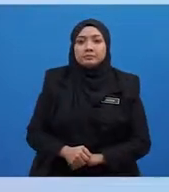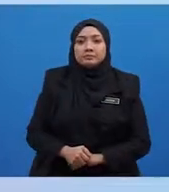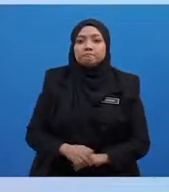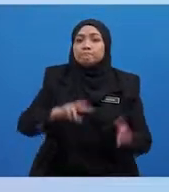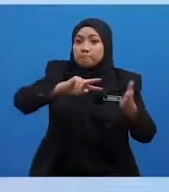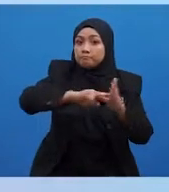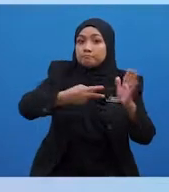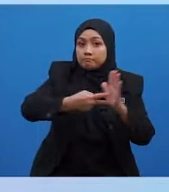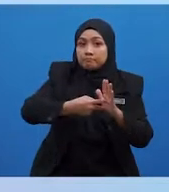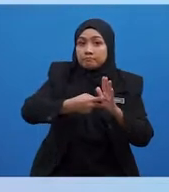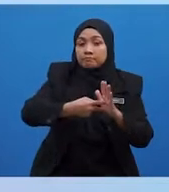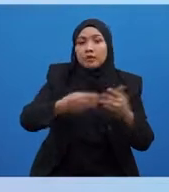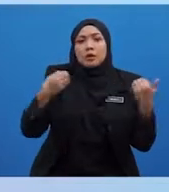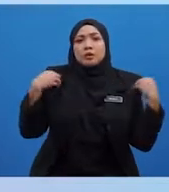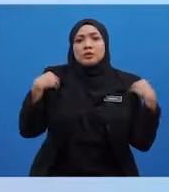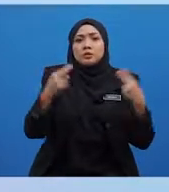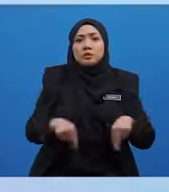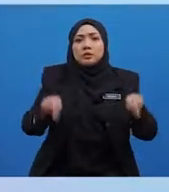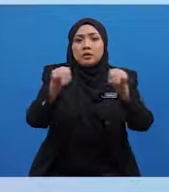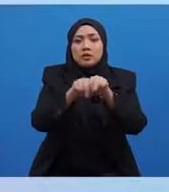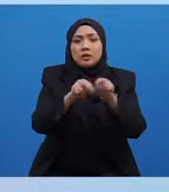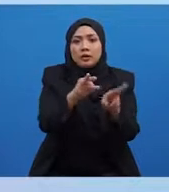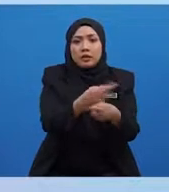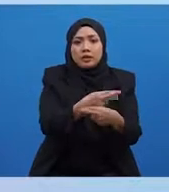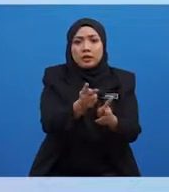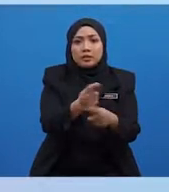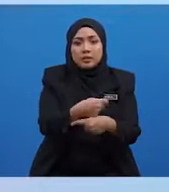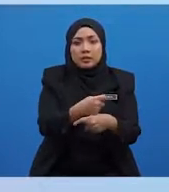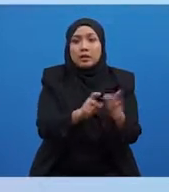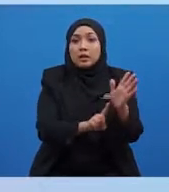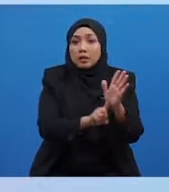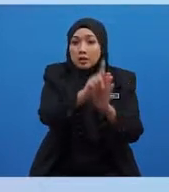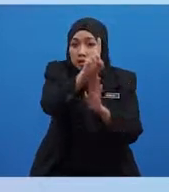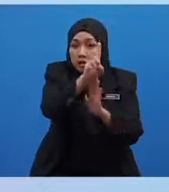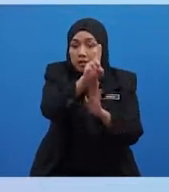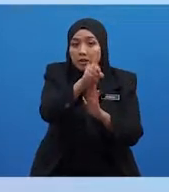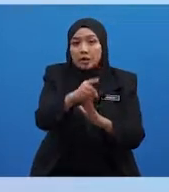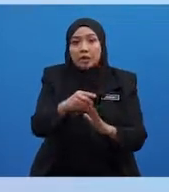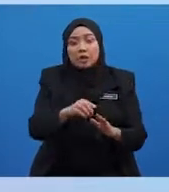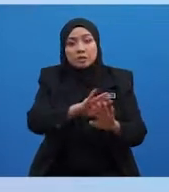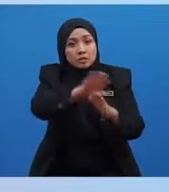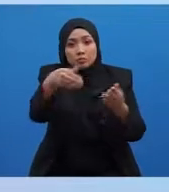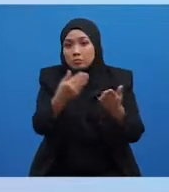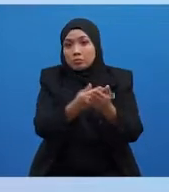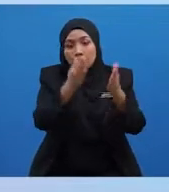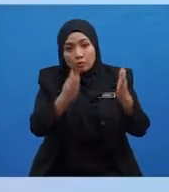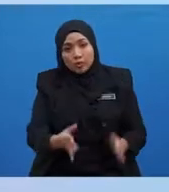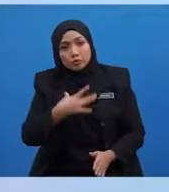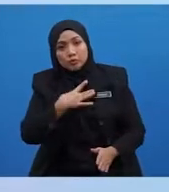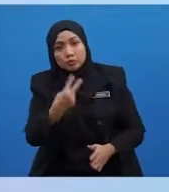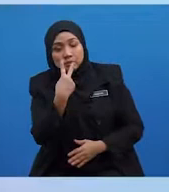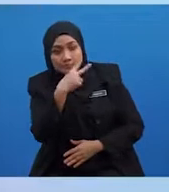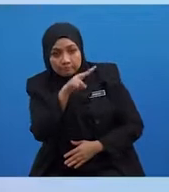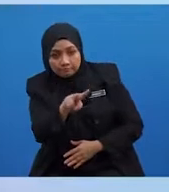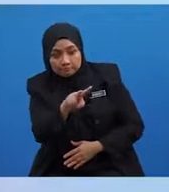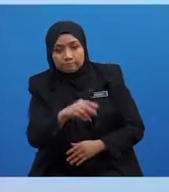Bermakna, perlu mempunyai nilai reka bentuk yang tinggi dan menepati citarasa sesebuah syarikat.